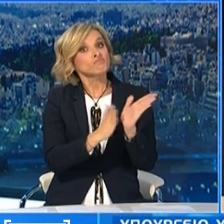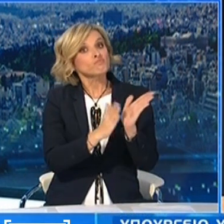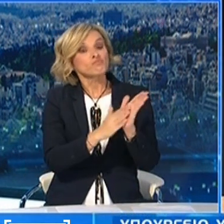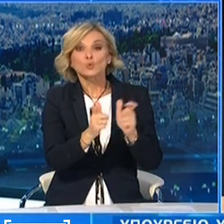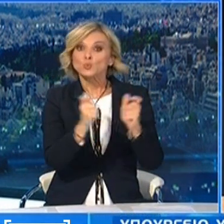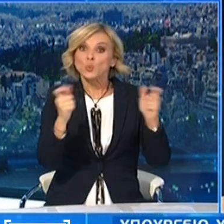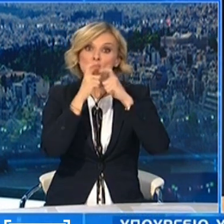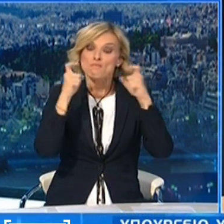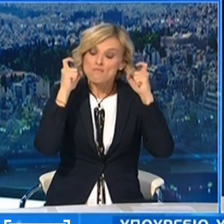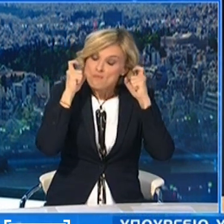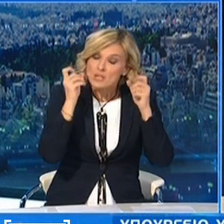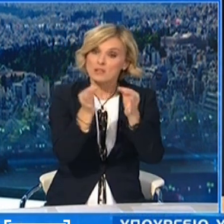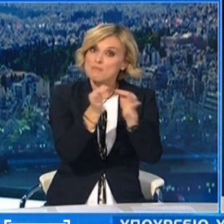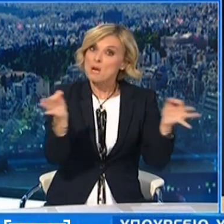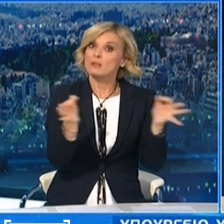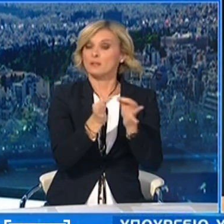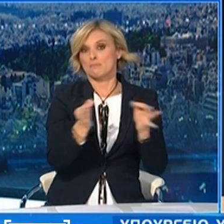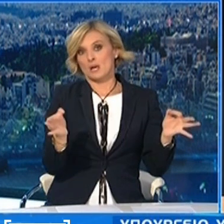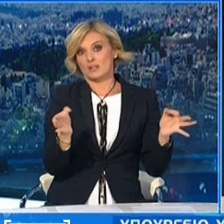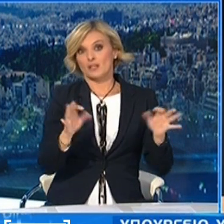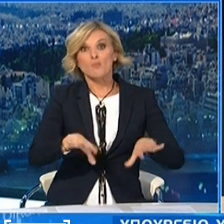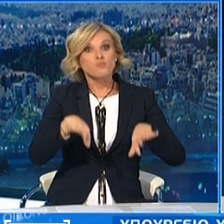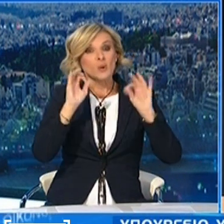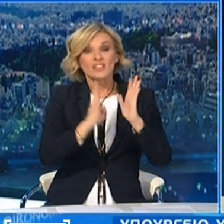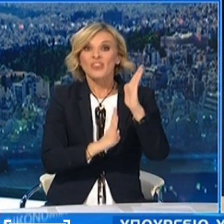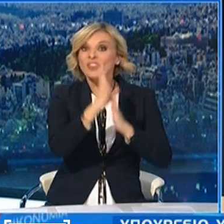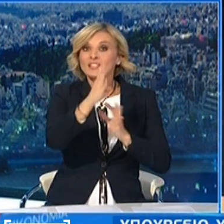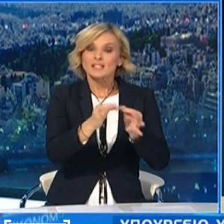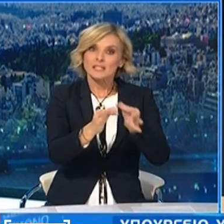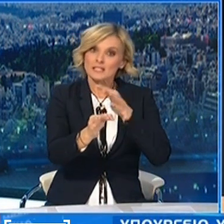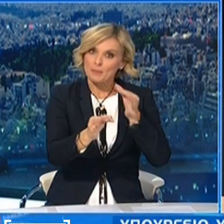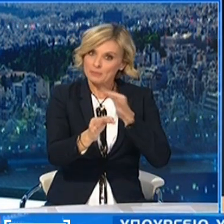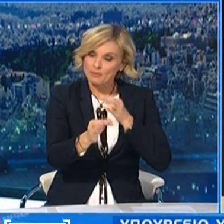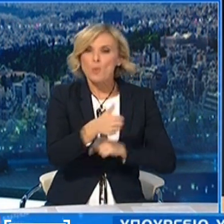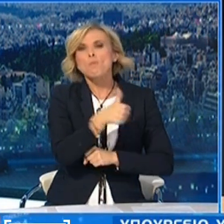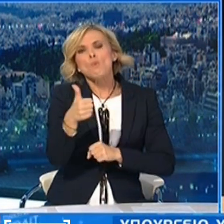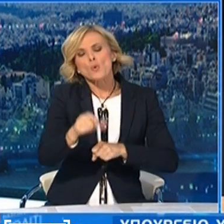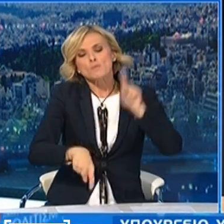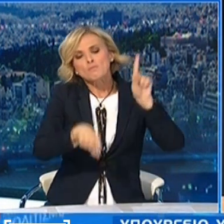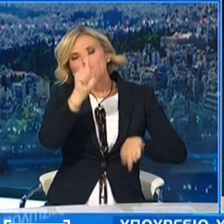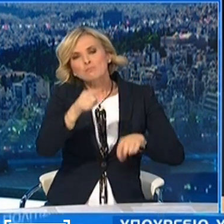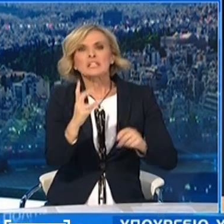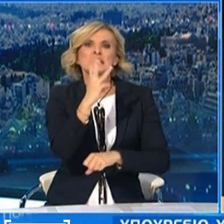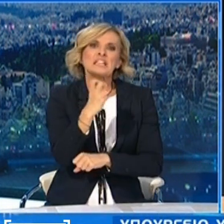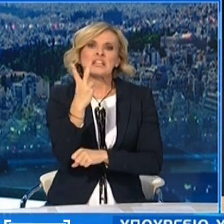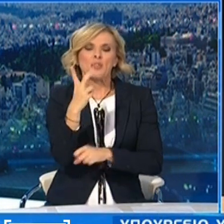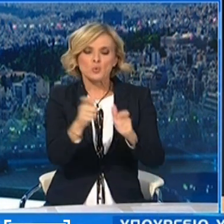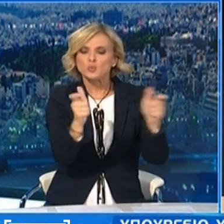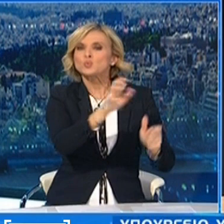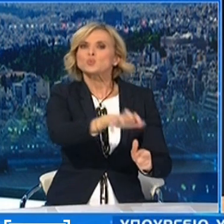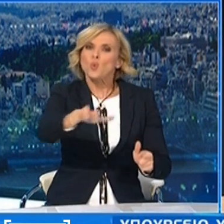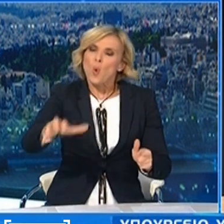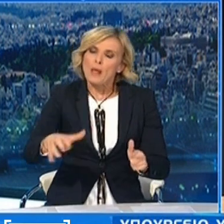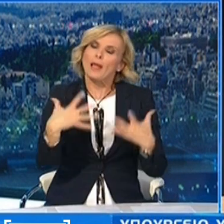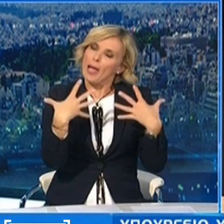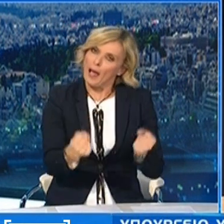Την ίδια στιγμή, από την έναρξη σχολικού έτους, δηλαδή στις 14 Σεπτεμβρίου, έχει ανασταλεί συνολικά η λειτουργία 32 σχολείων και 246